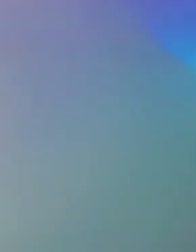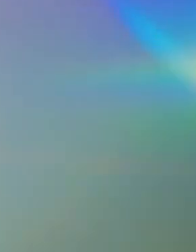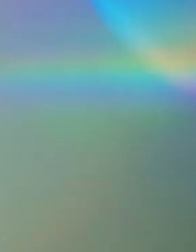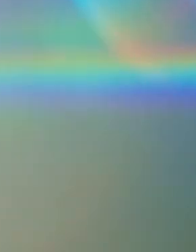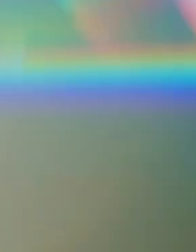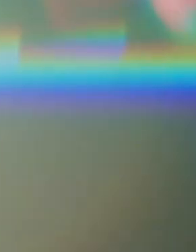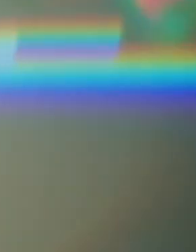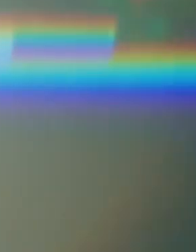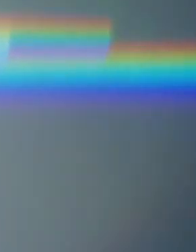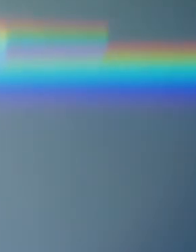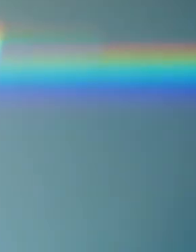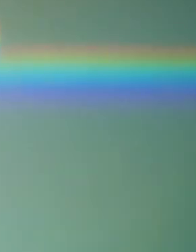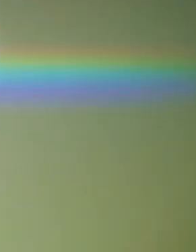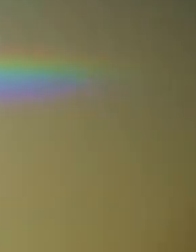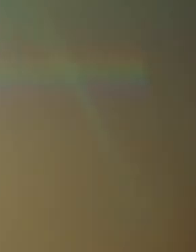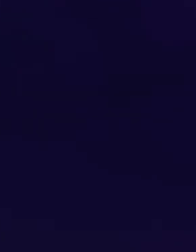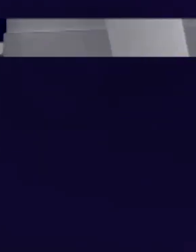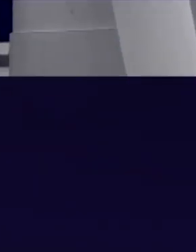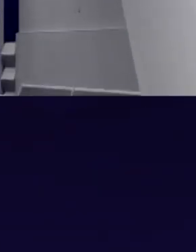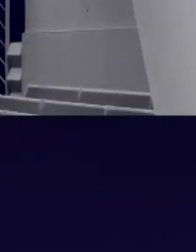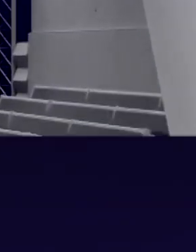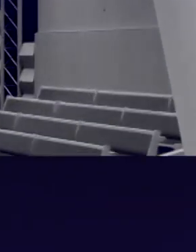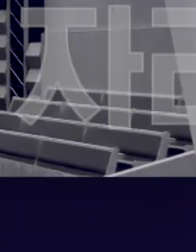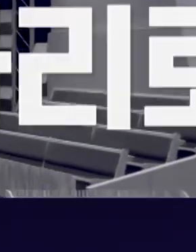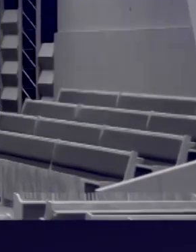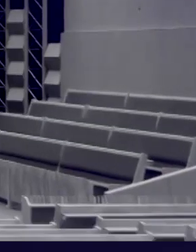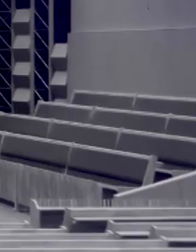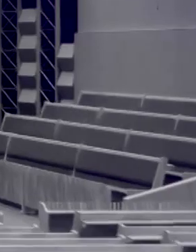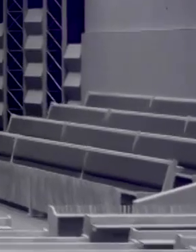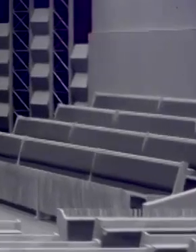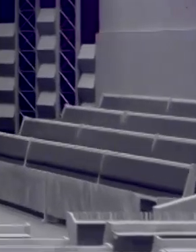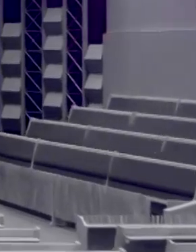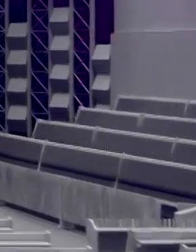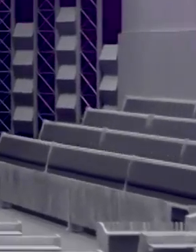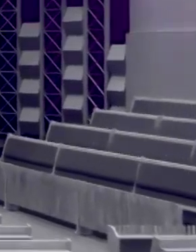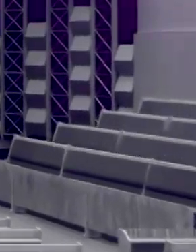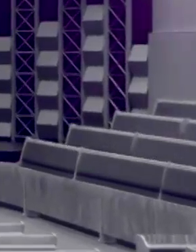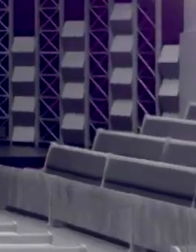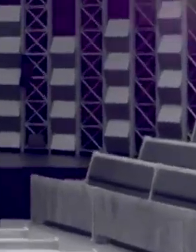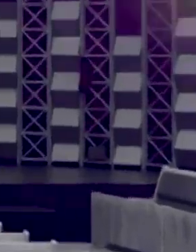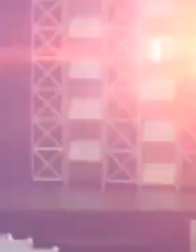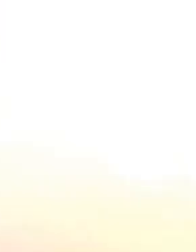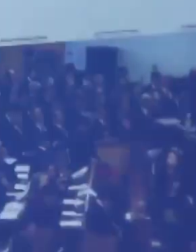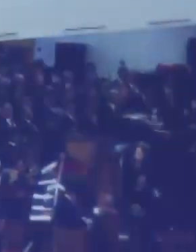예배가 살아야 교회가 삽니다. 다시 예배의 자리로 돌아갑시다.